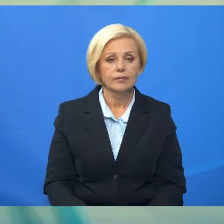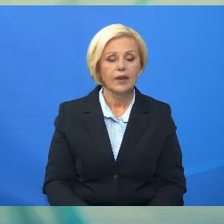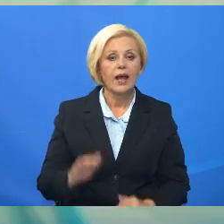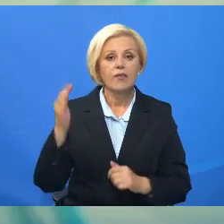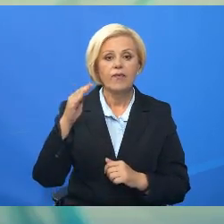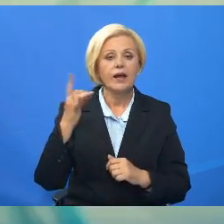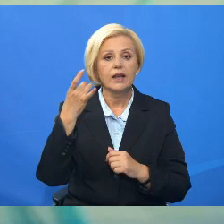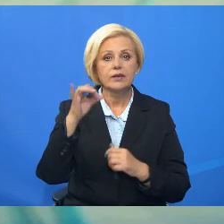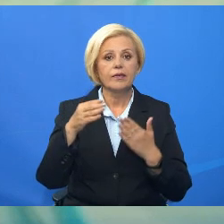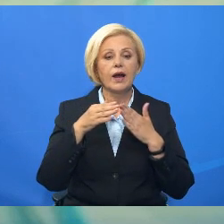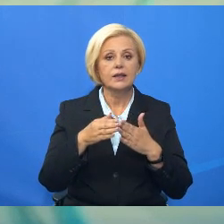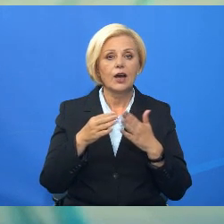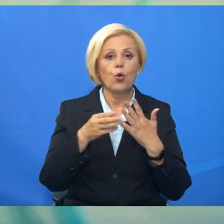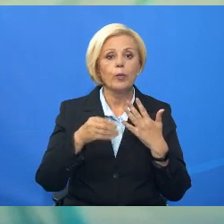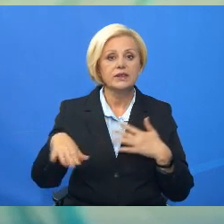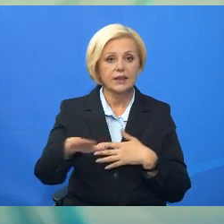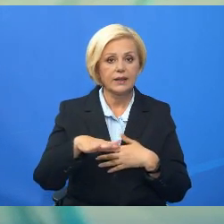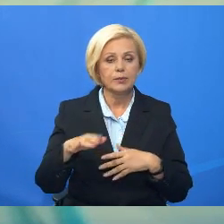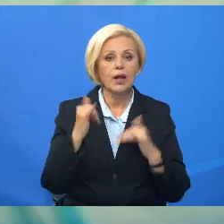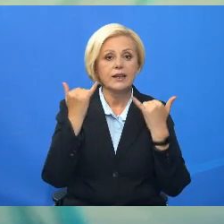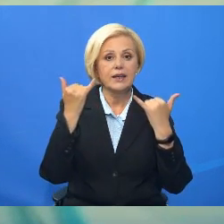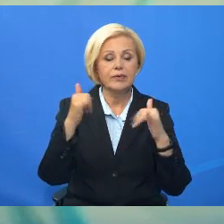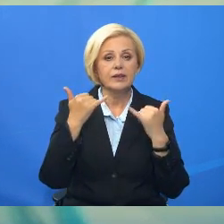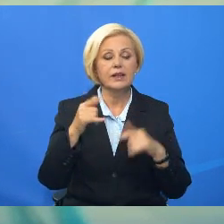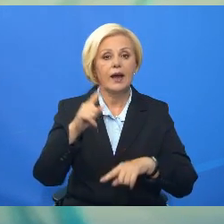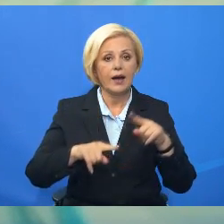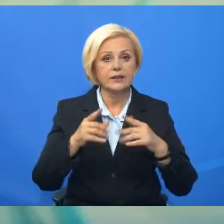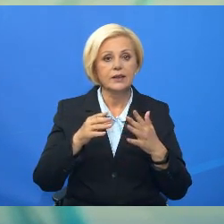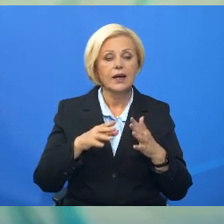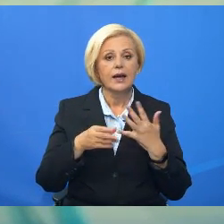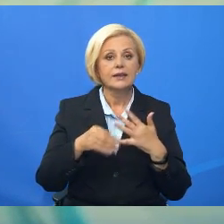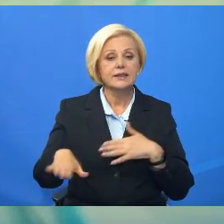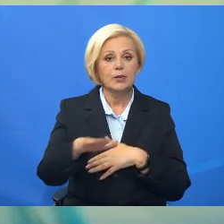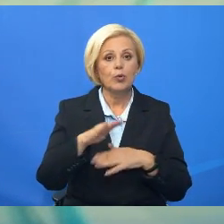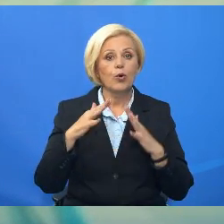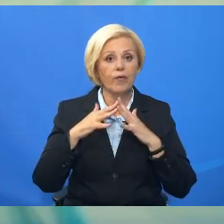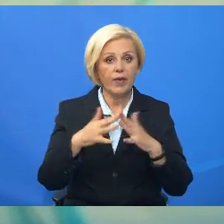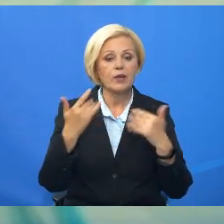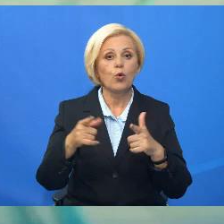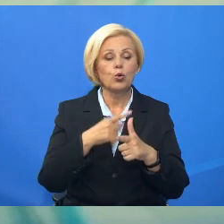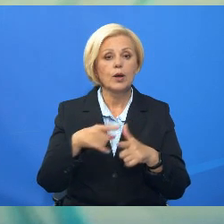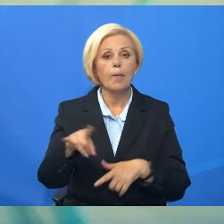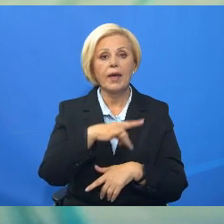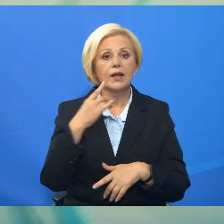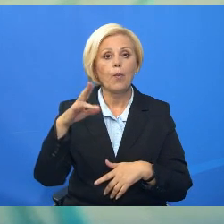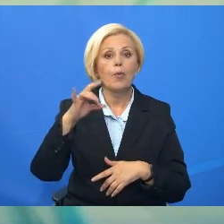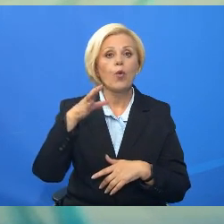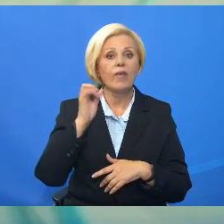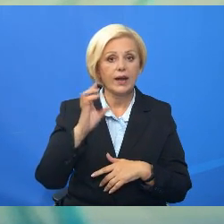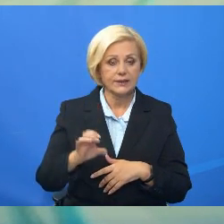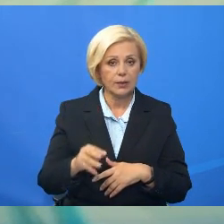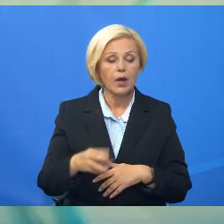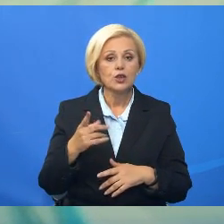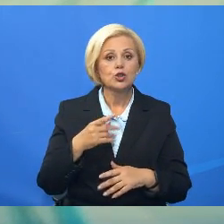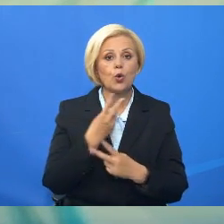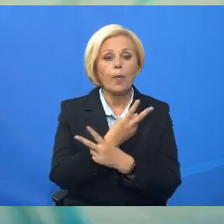Фіялетавы рай на гомельскай зямлі. Незвычайную для айчынных земляробаў ферму ўжо празвалі беларускім правансам. Каб